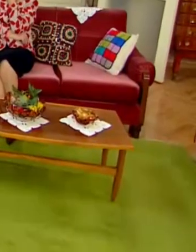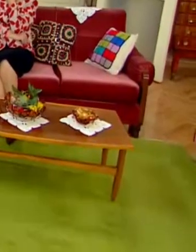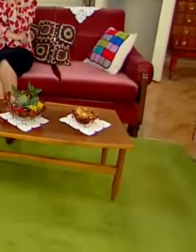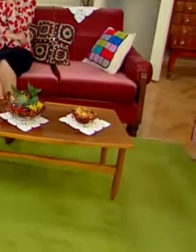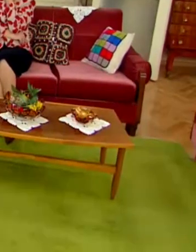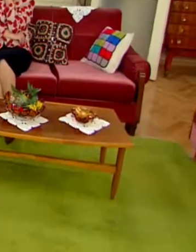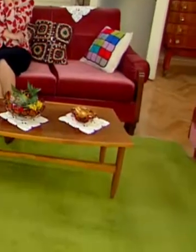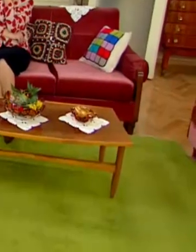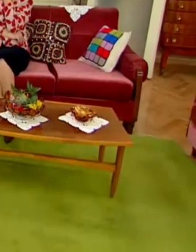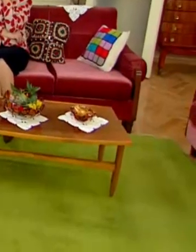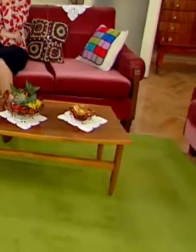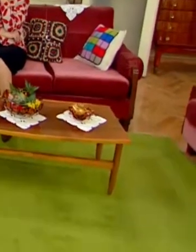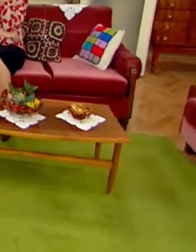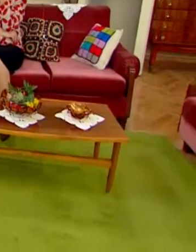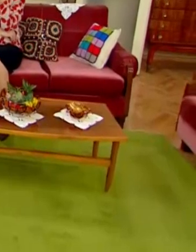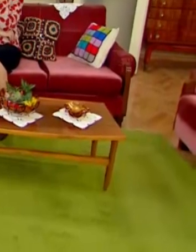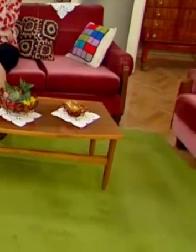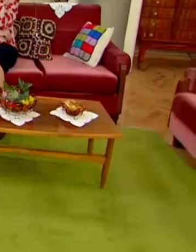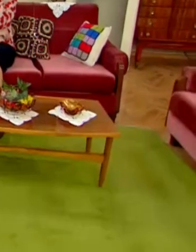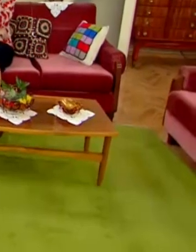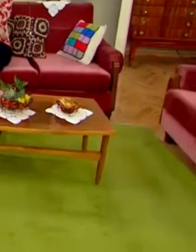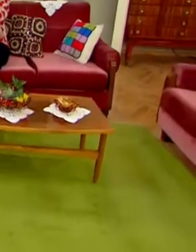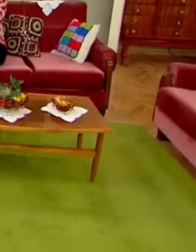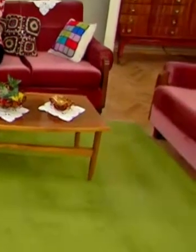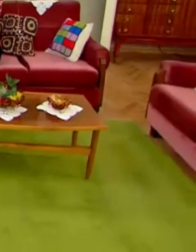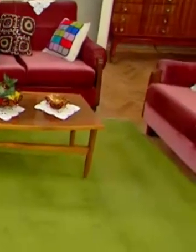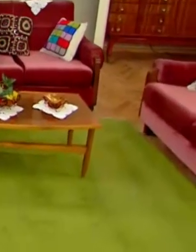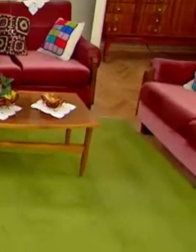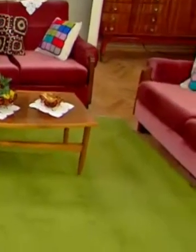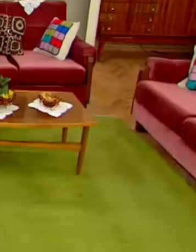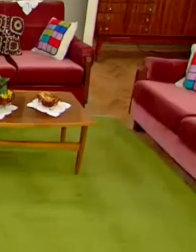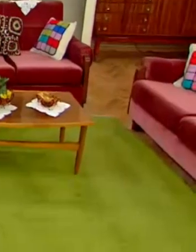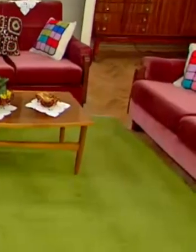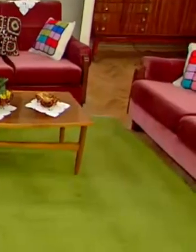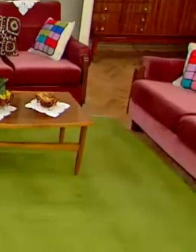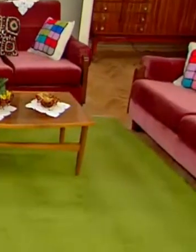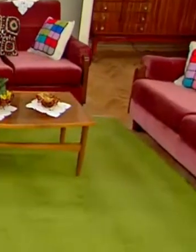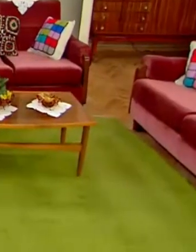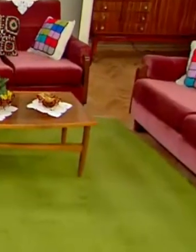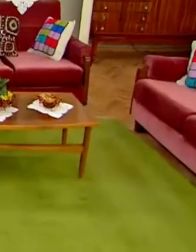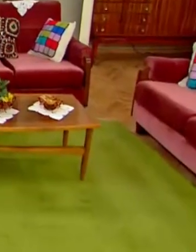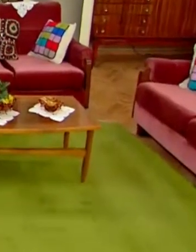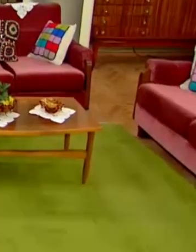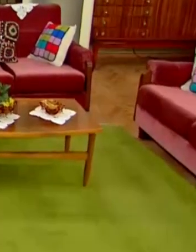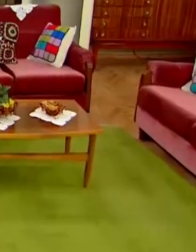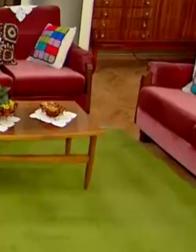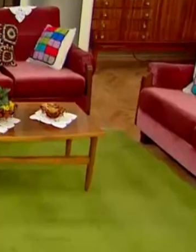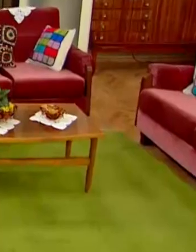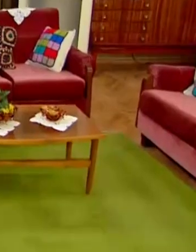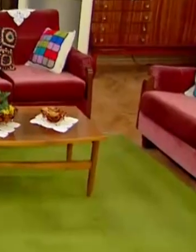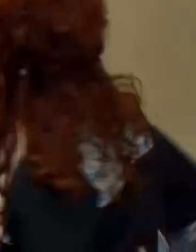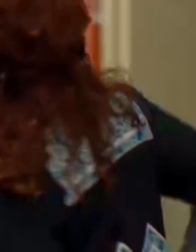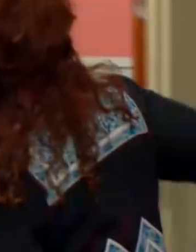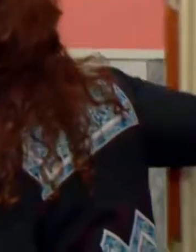Ciddi değil yani. Nazlı mavi desenli lacivert elbisesiyle bezgince odadan çıkıp kapıyı açtı.